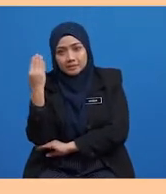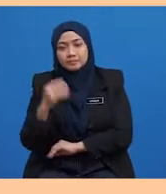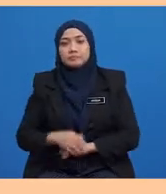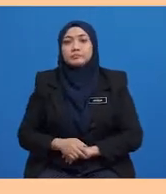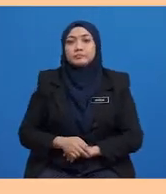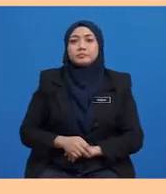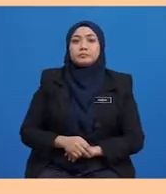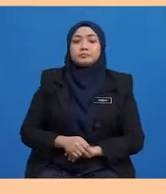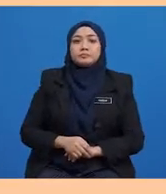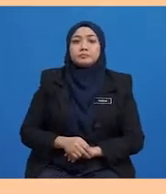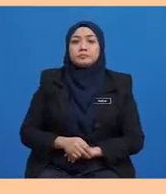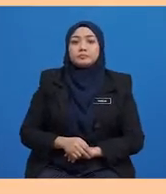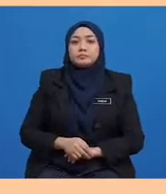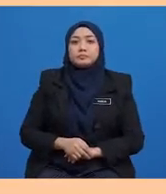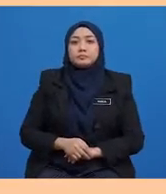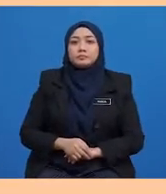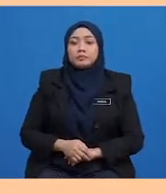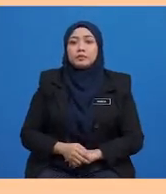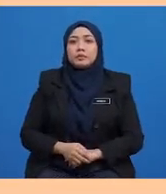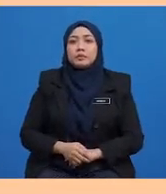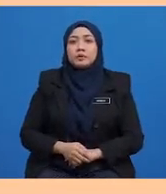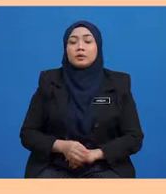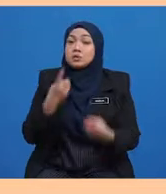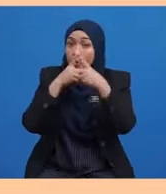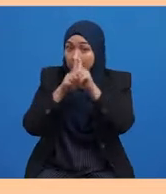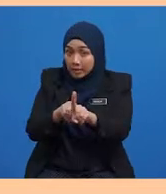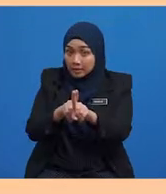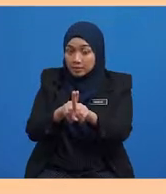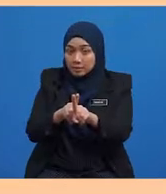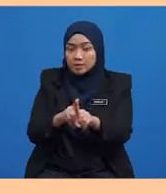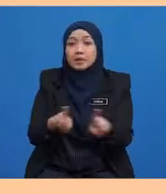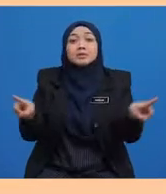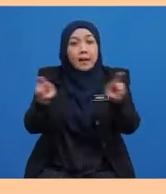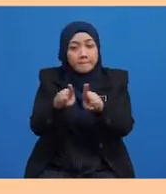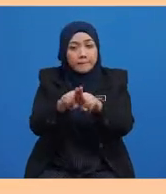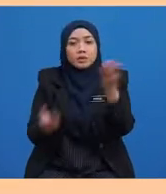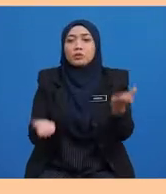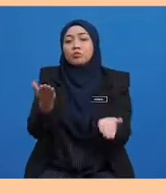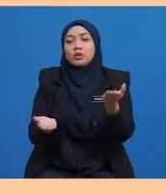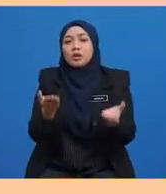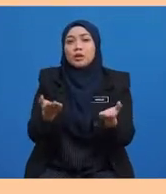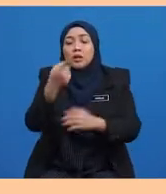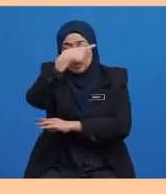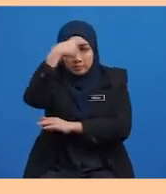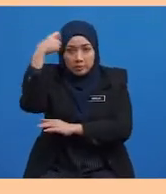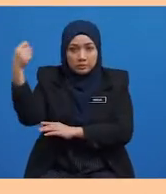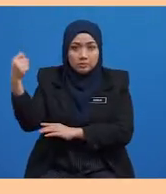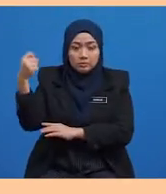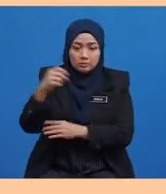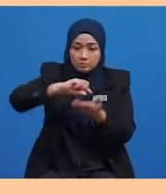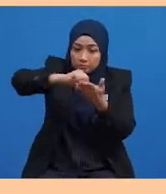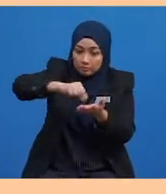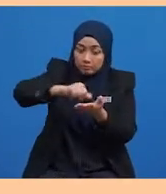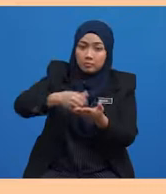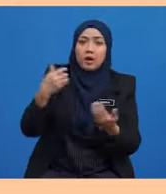murid-murid. Jawapannya adalah sama kemungkinan. Ini kerana sebiji dadu hanya